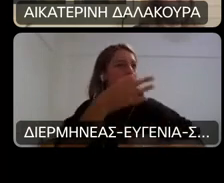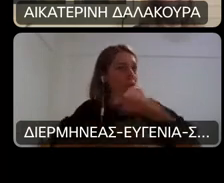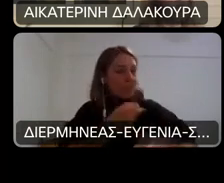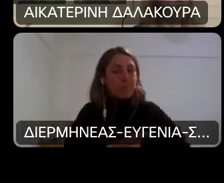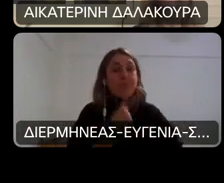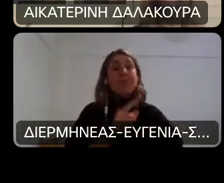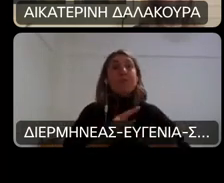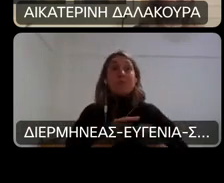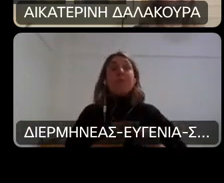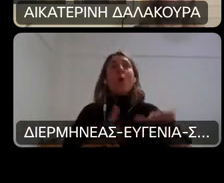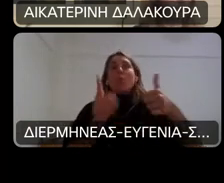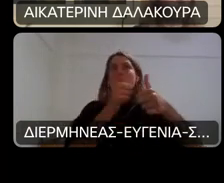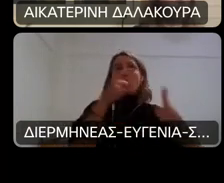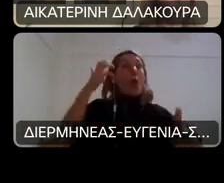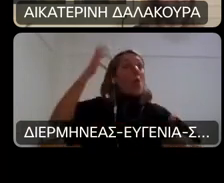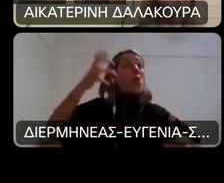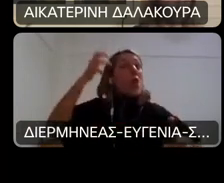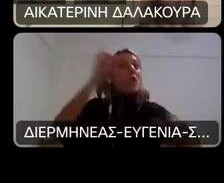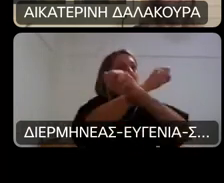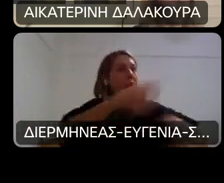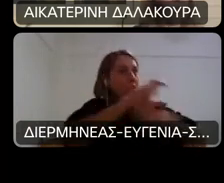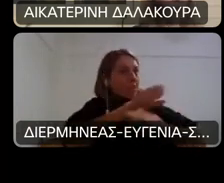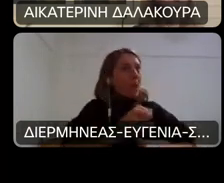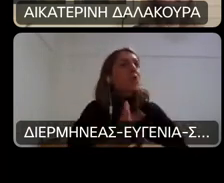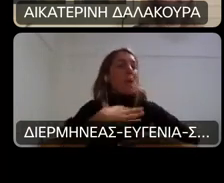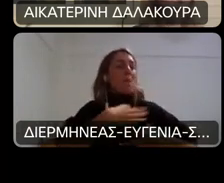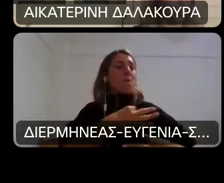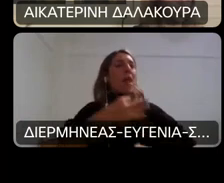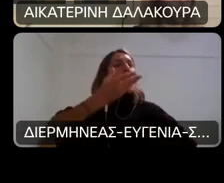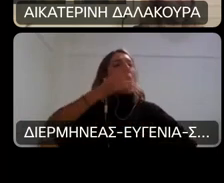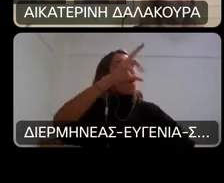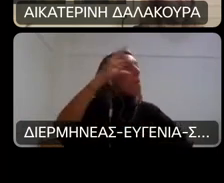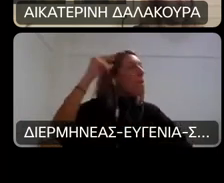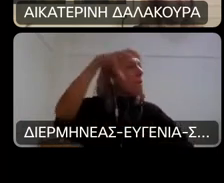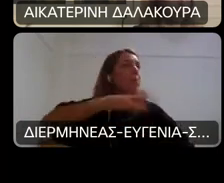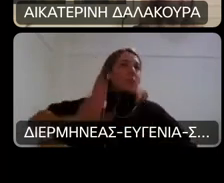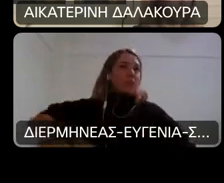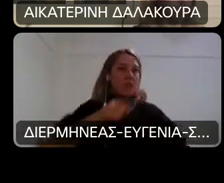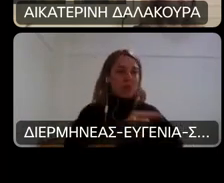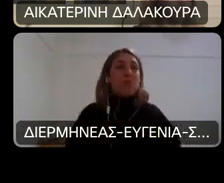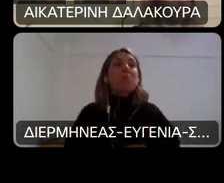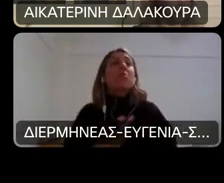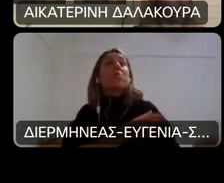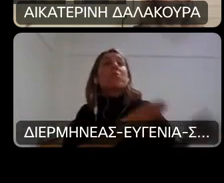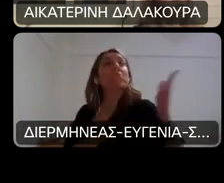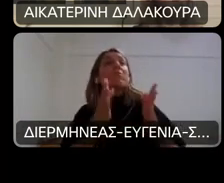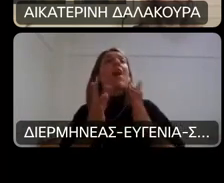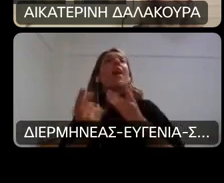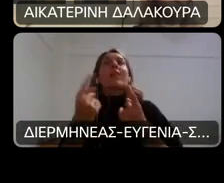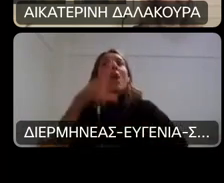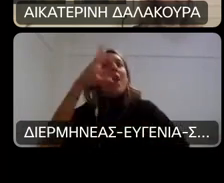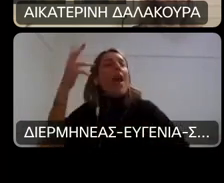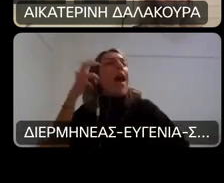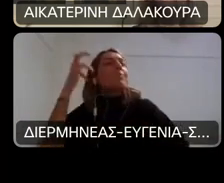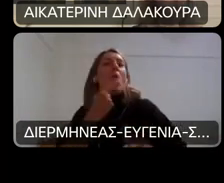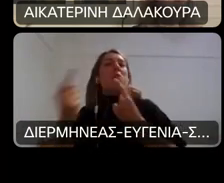στόχο και την θεωρητική ενημέρωση των μελών του Πανεπιστημίου Κρήτης και για τον επιστημονικό διάλογο που έχει διεξαχθεί για τη σχέση